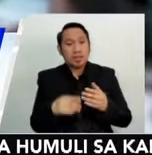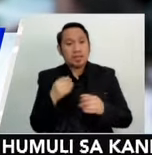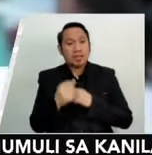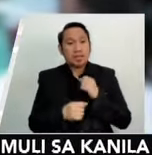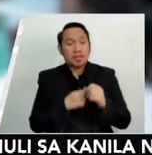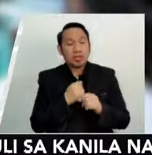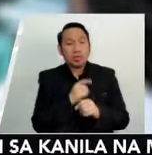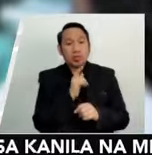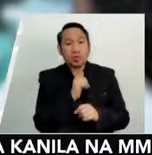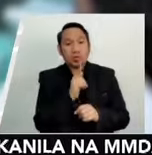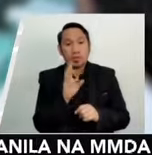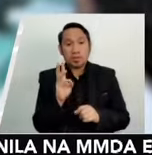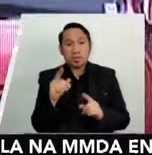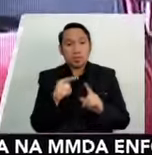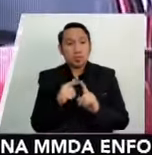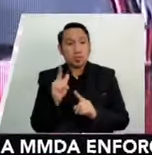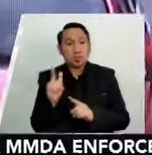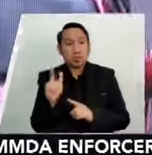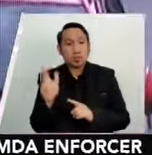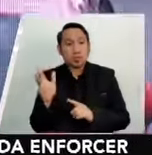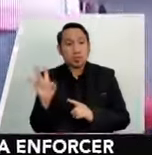2026-2027.